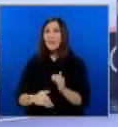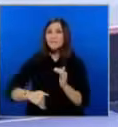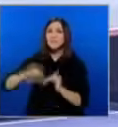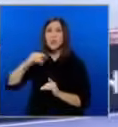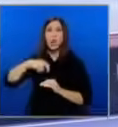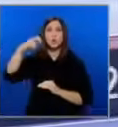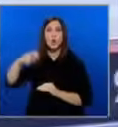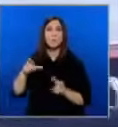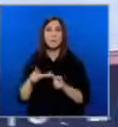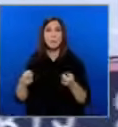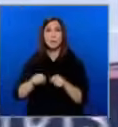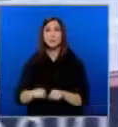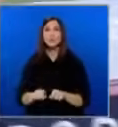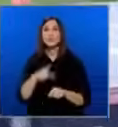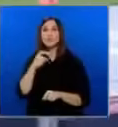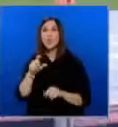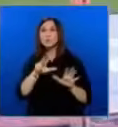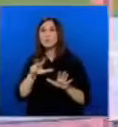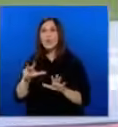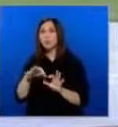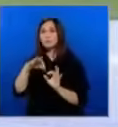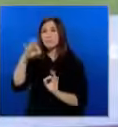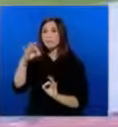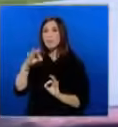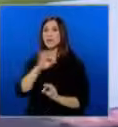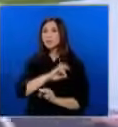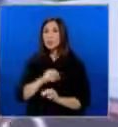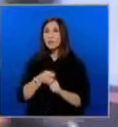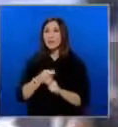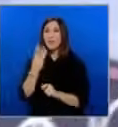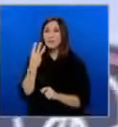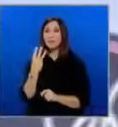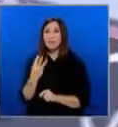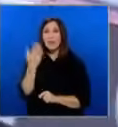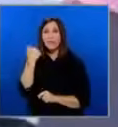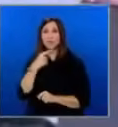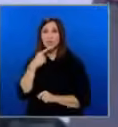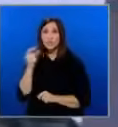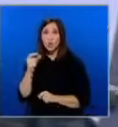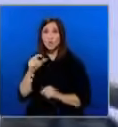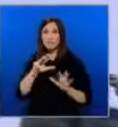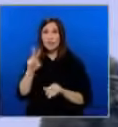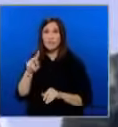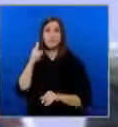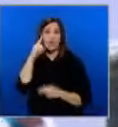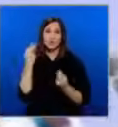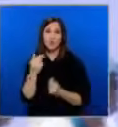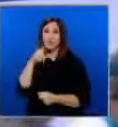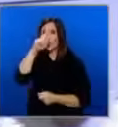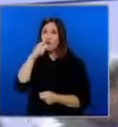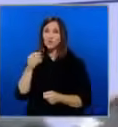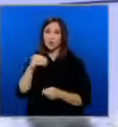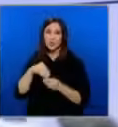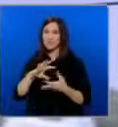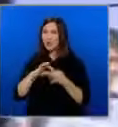височина. Мирела приключи с резултат от 188 см, направи 3 фала на 192 и с това означаваше, че нейното